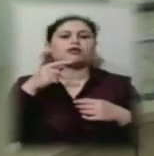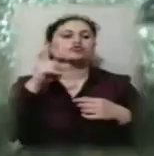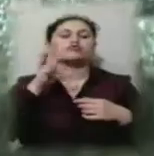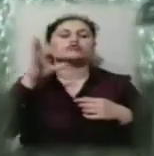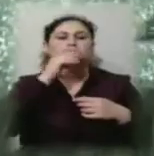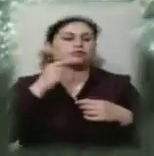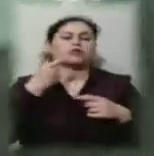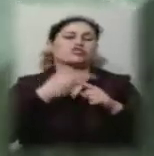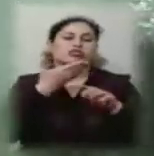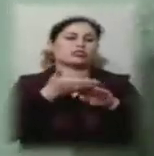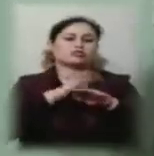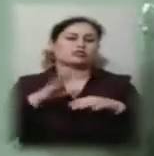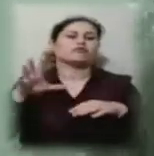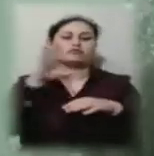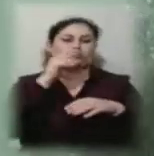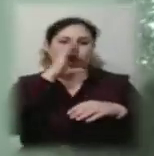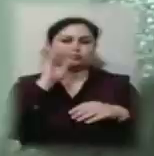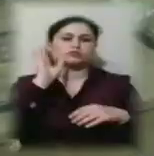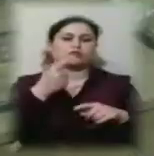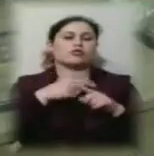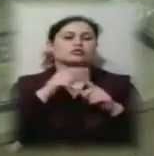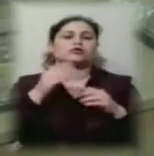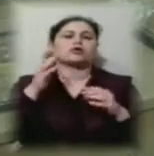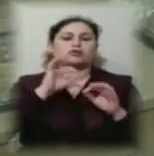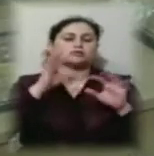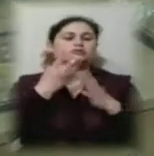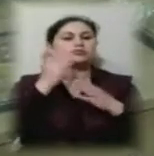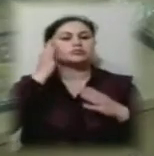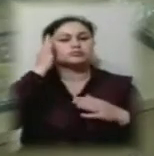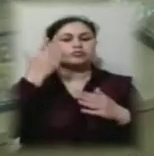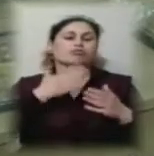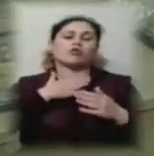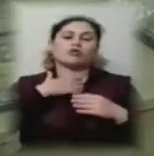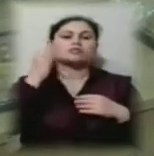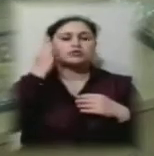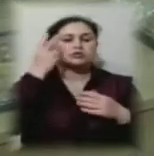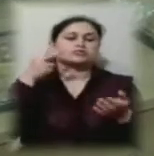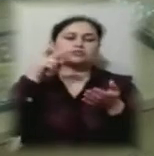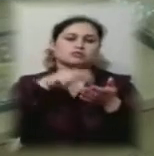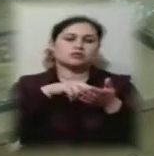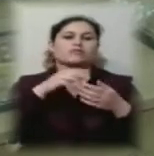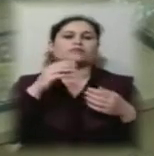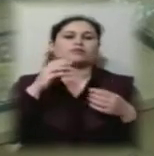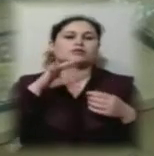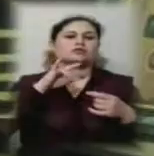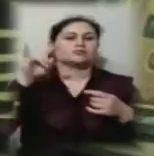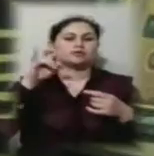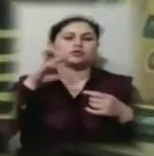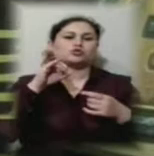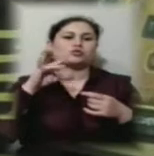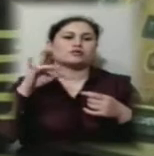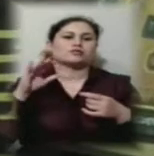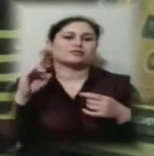не важко і поділилася з нами своєю мрією. «Моя мрія – стати сюрдесою».